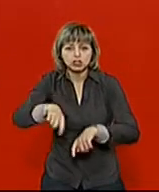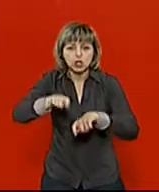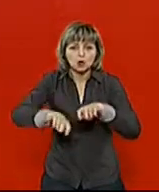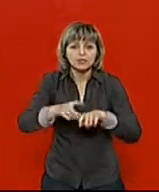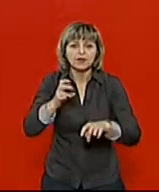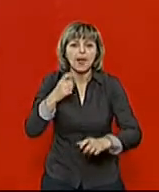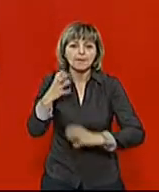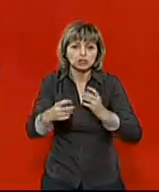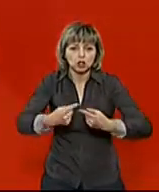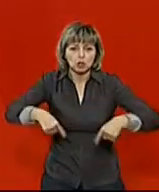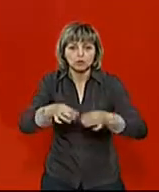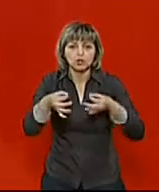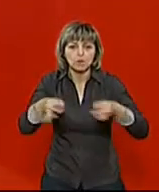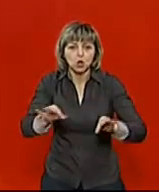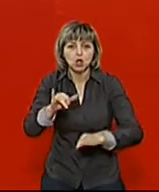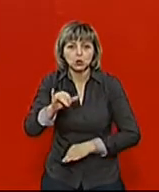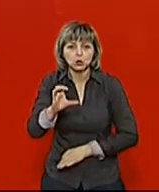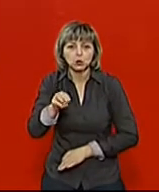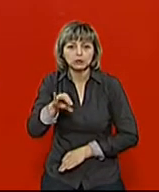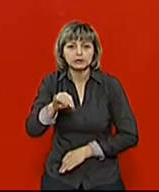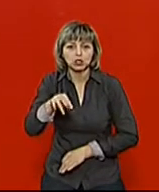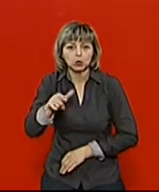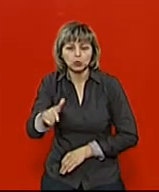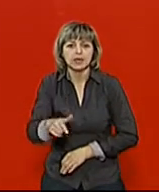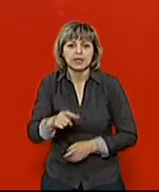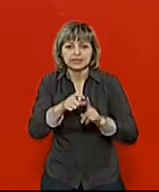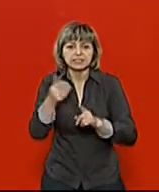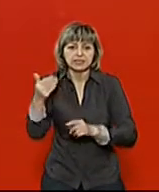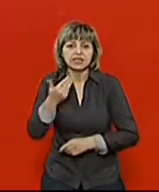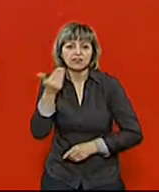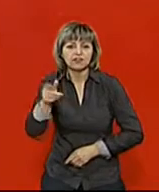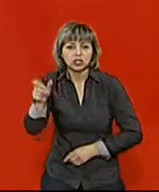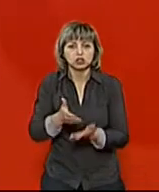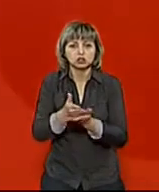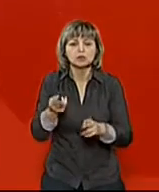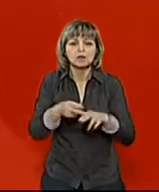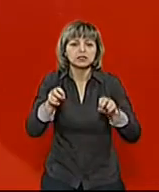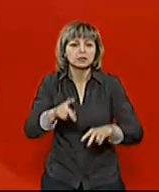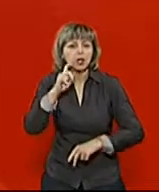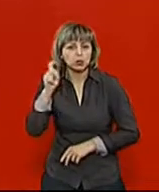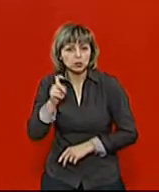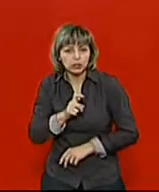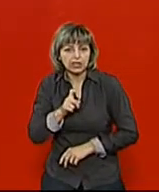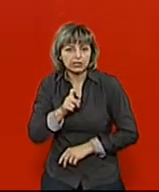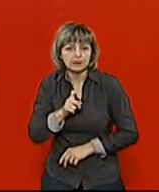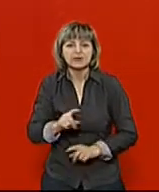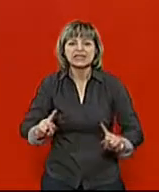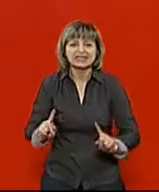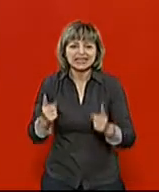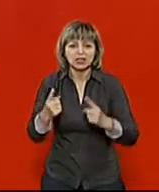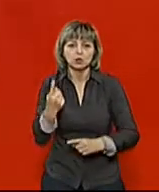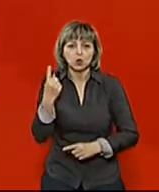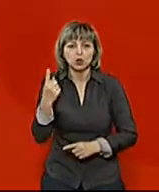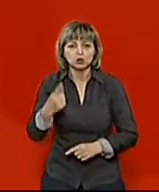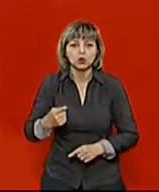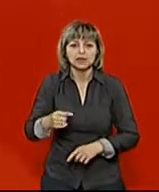на міжнародному пункті пропуску у Стилуг. Зі слів речниці Волинського управління Служби безпеки України Іванни Поліщук, затримали одного